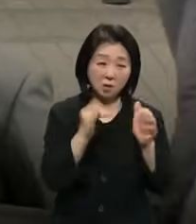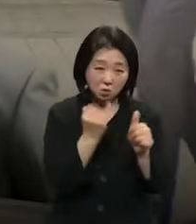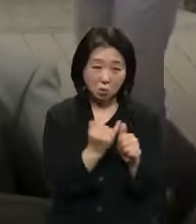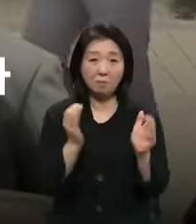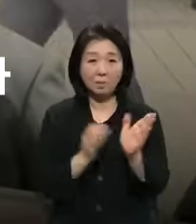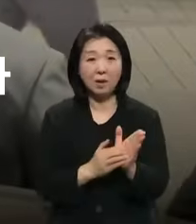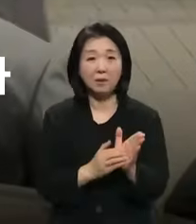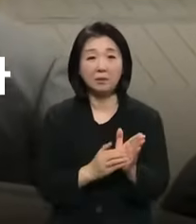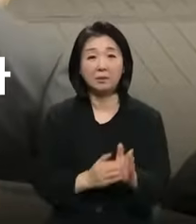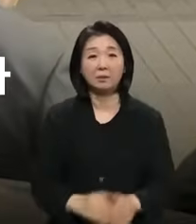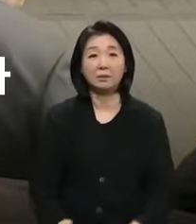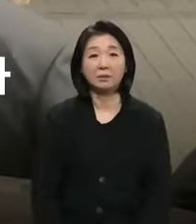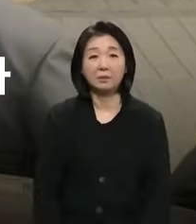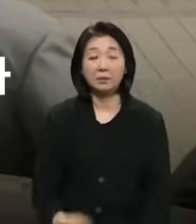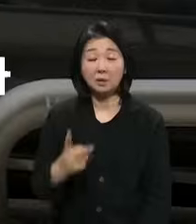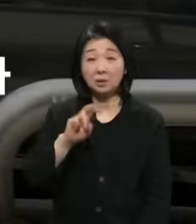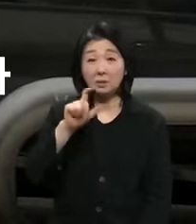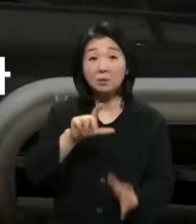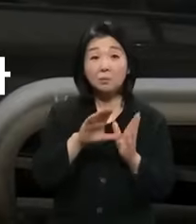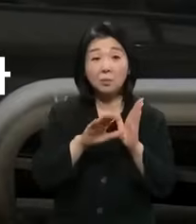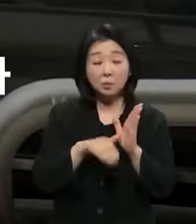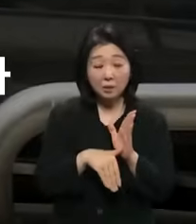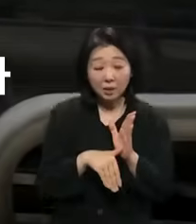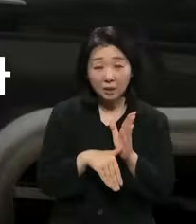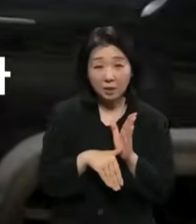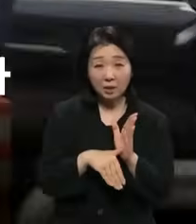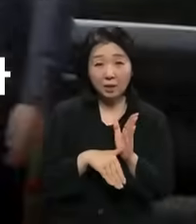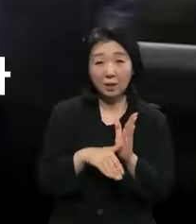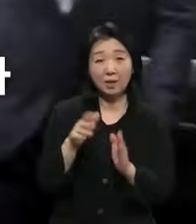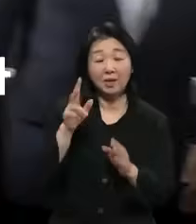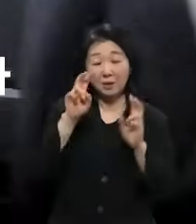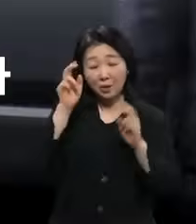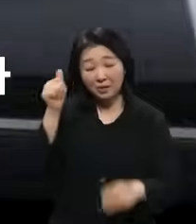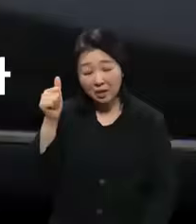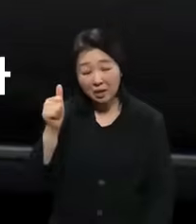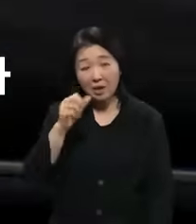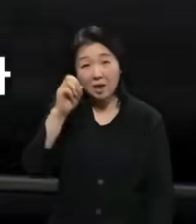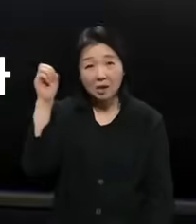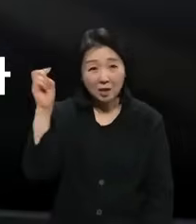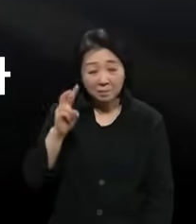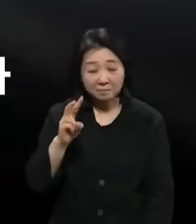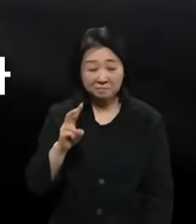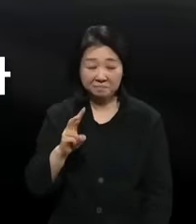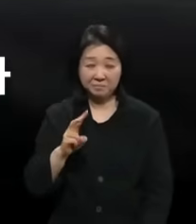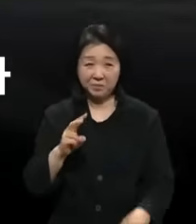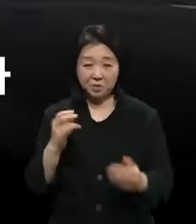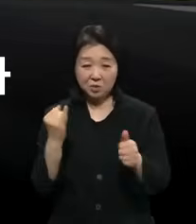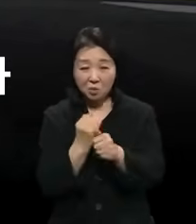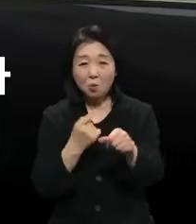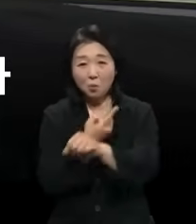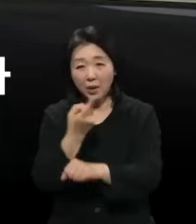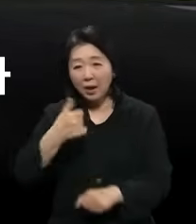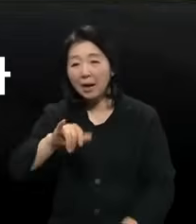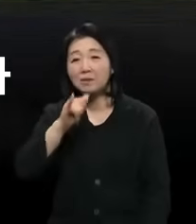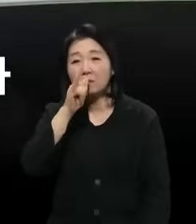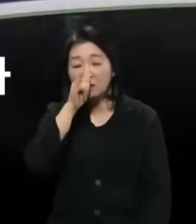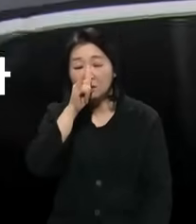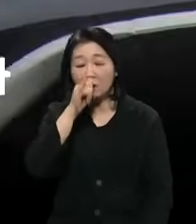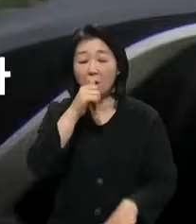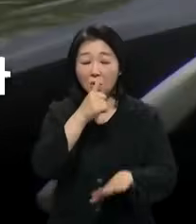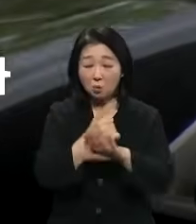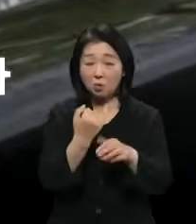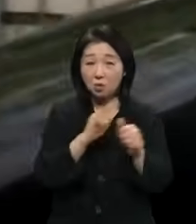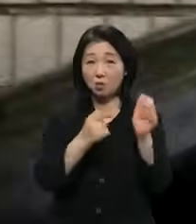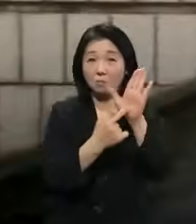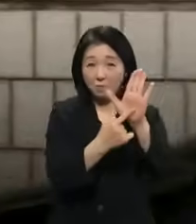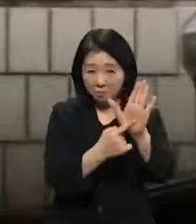결혼했습니다. 그러다 2015년 최태원 SK그룹 회장이 돌연 혼외자가 있다며 이혼을 발표하고 이혼 소송을